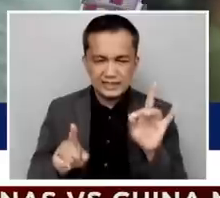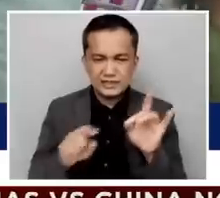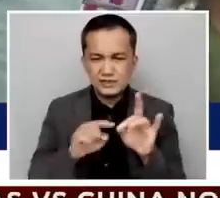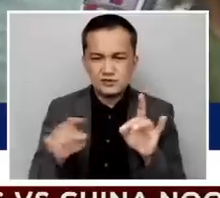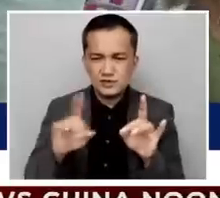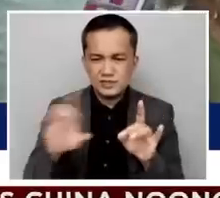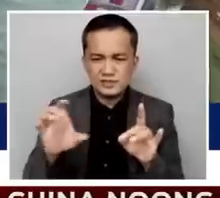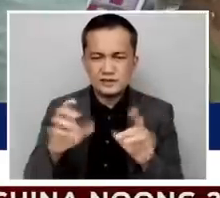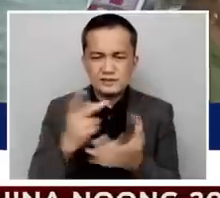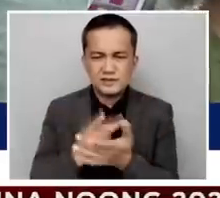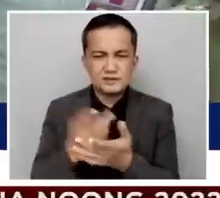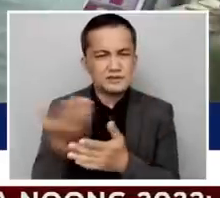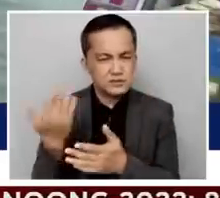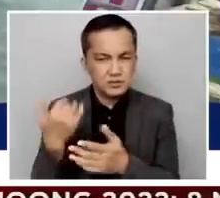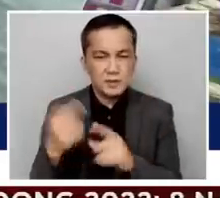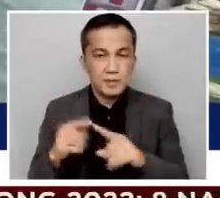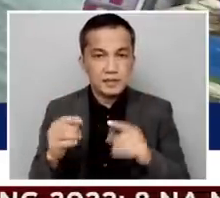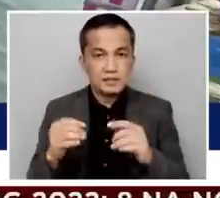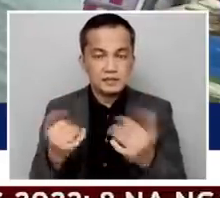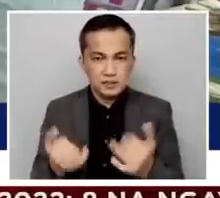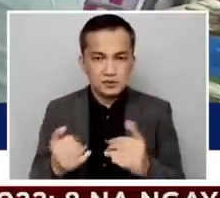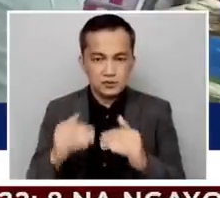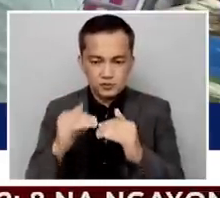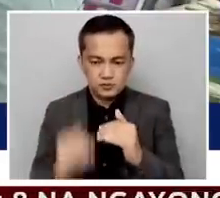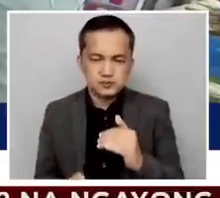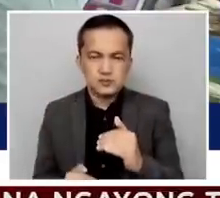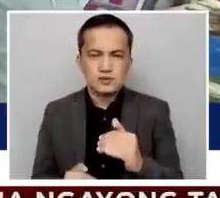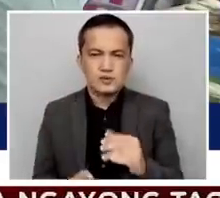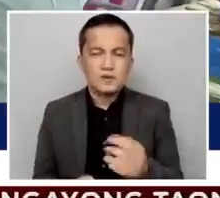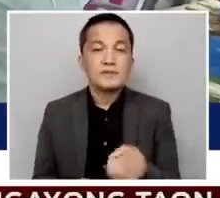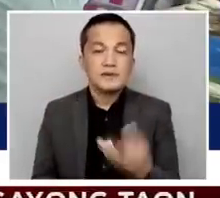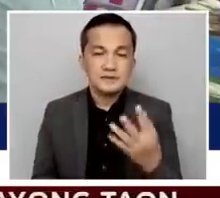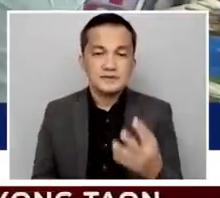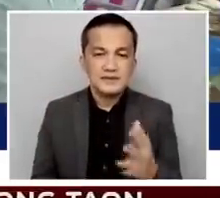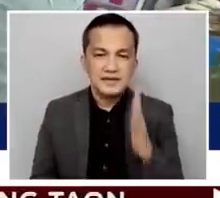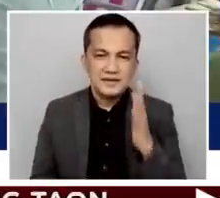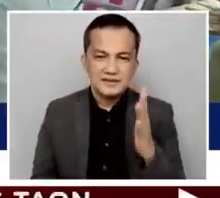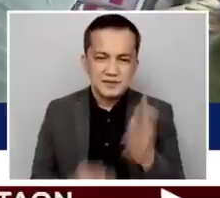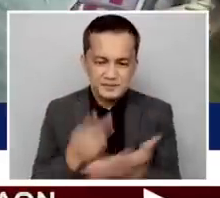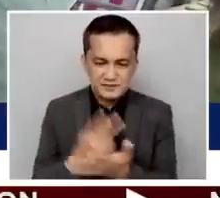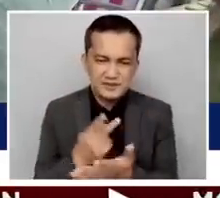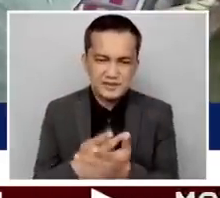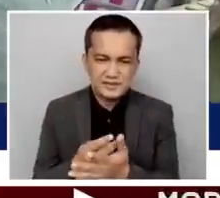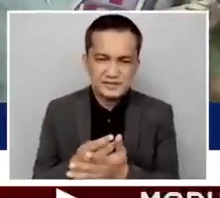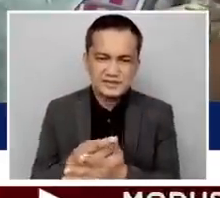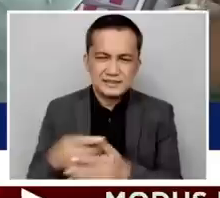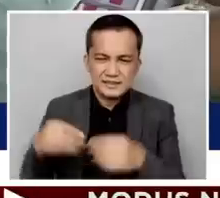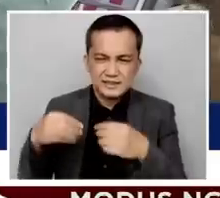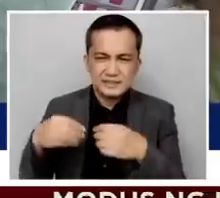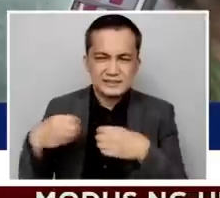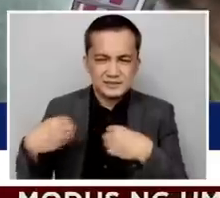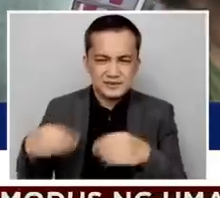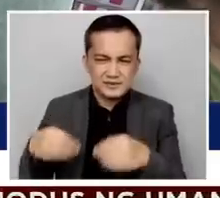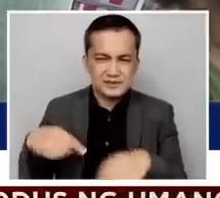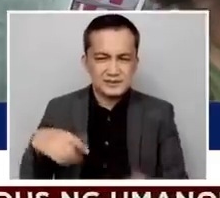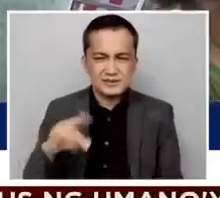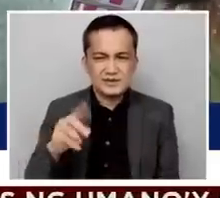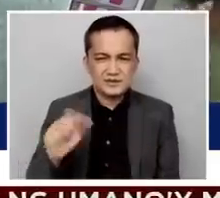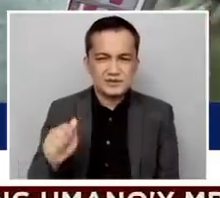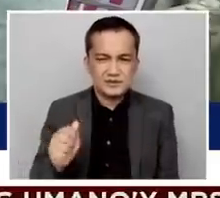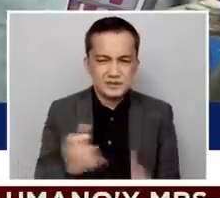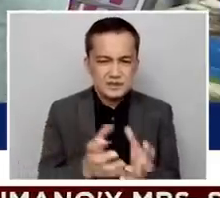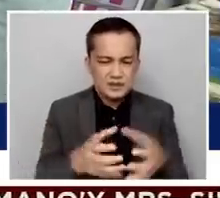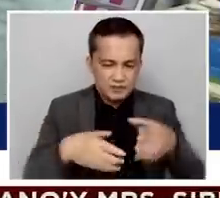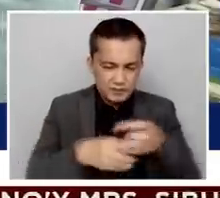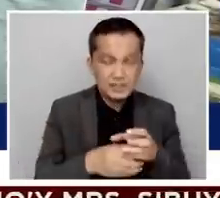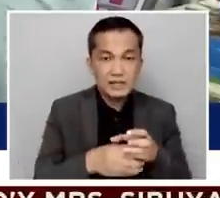noong mga nakaraang araw. Pero ngayon, mabibili na lang ito sa halagang 50 pesos sa ilang tindahan dito sa Dangwa. Habang ang bundle naman nito